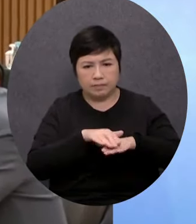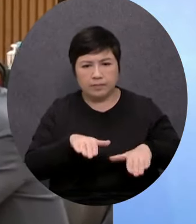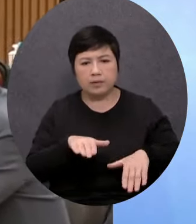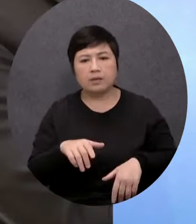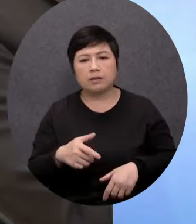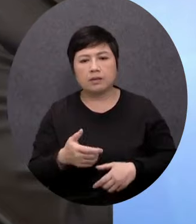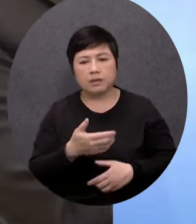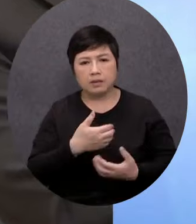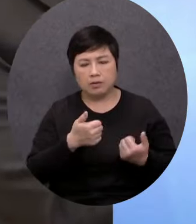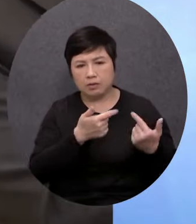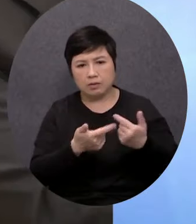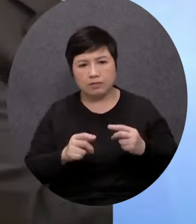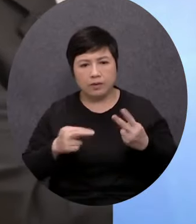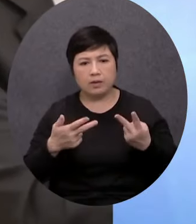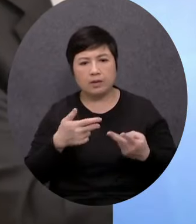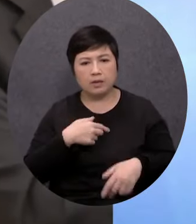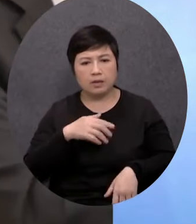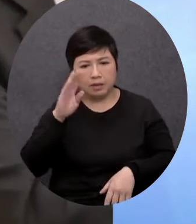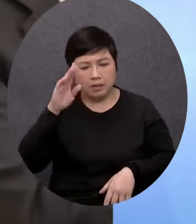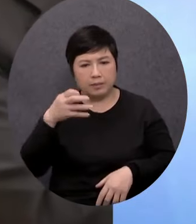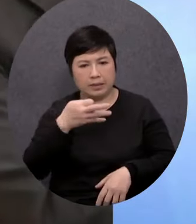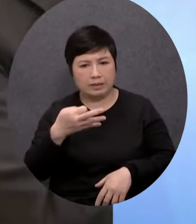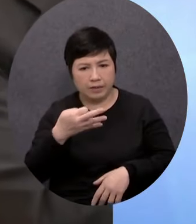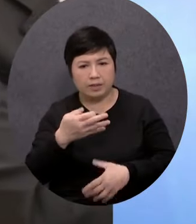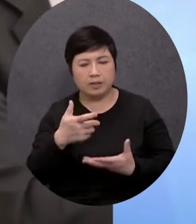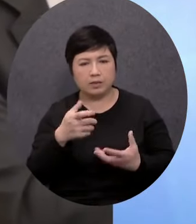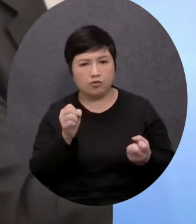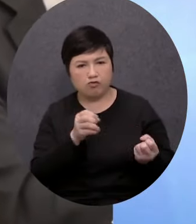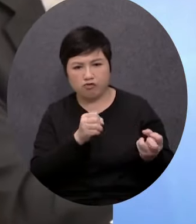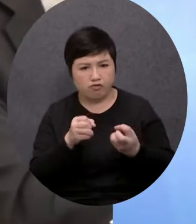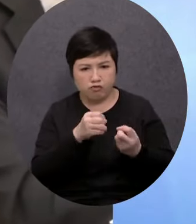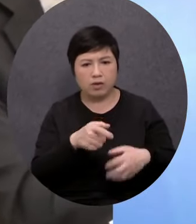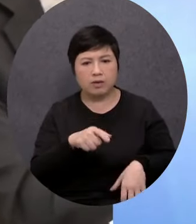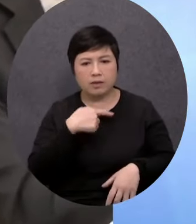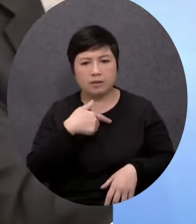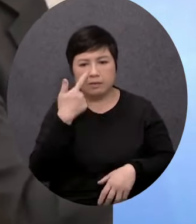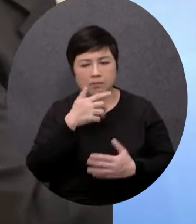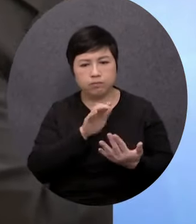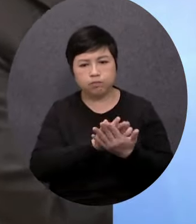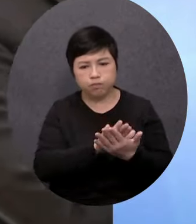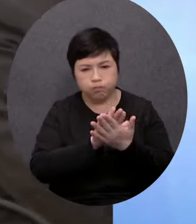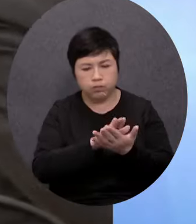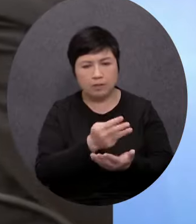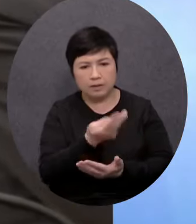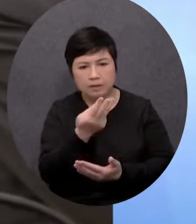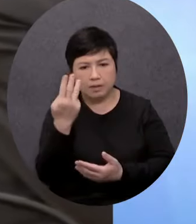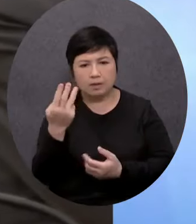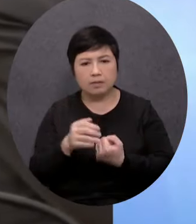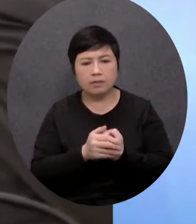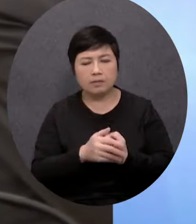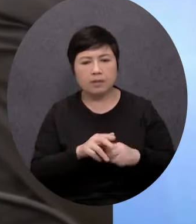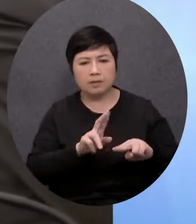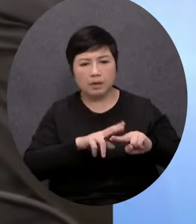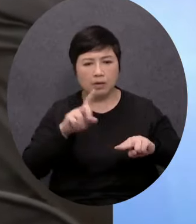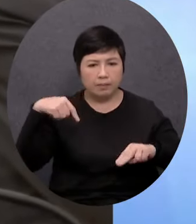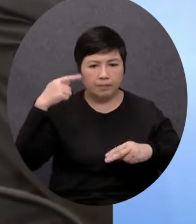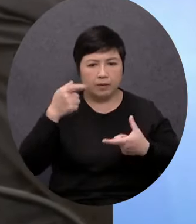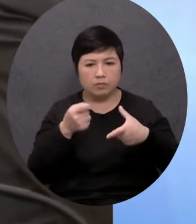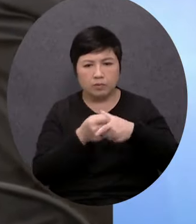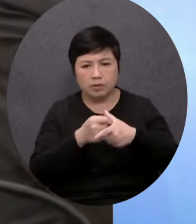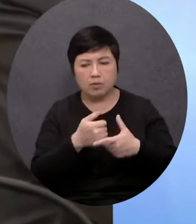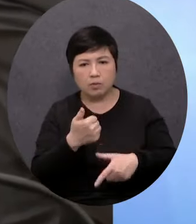的发展。希望双方在旧金山会谈的基础上取得新的互利共赢的成果，为两国企业创造良好的投资环